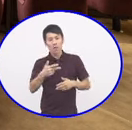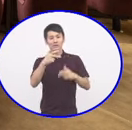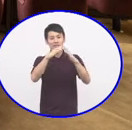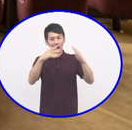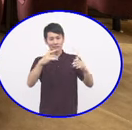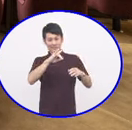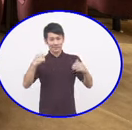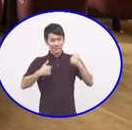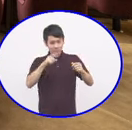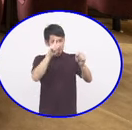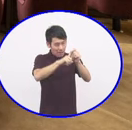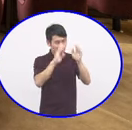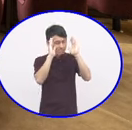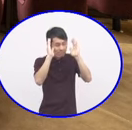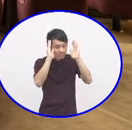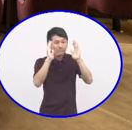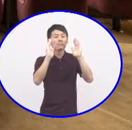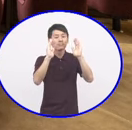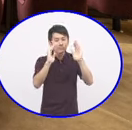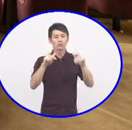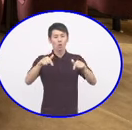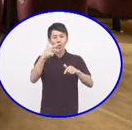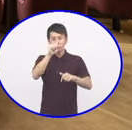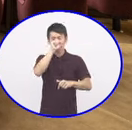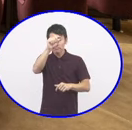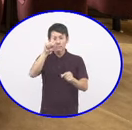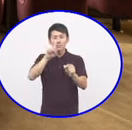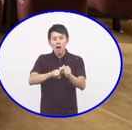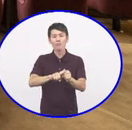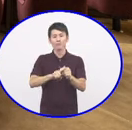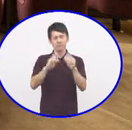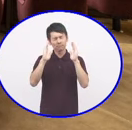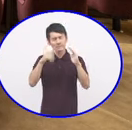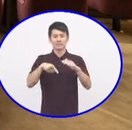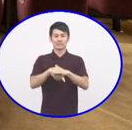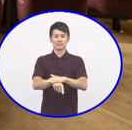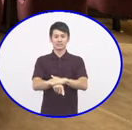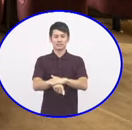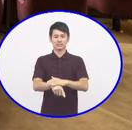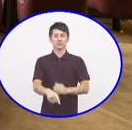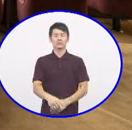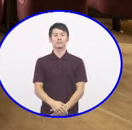けど、司会議員のために働くことが市民の皆さんのためになり、